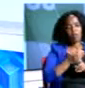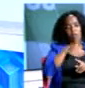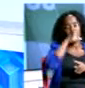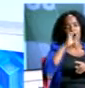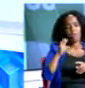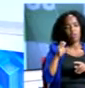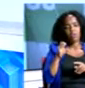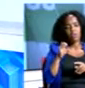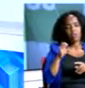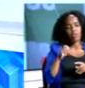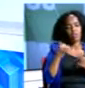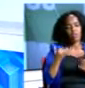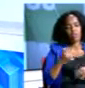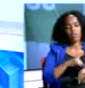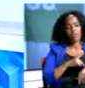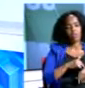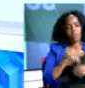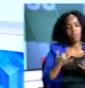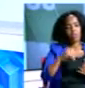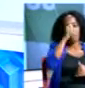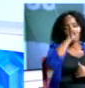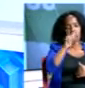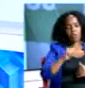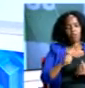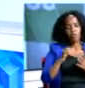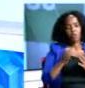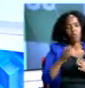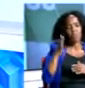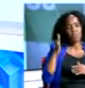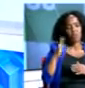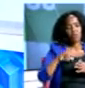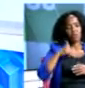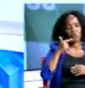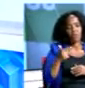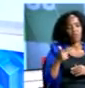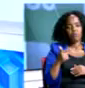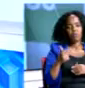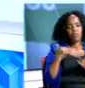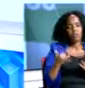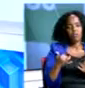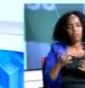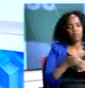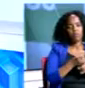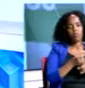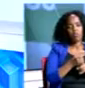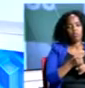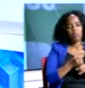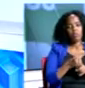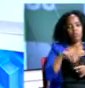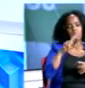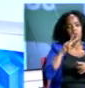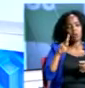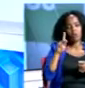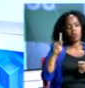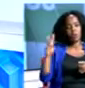Afrikaan tarii yeroo ammaa kana haalli qilleensa ishee kana wajjin waan wal fakkaatuuf. Kana wajjin wal qabate amalli koronaa vaayirasii